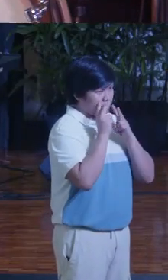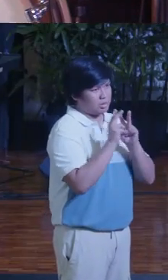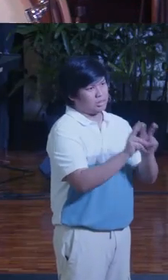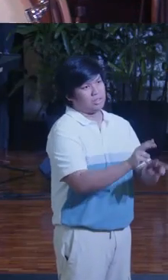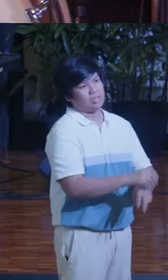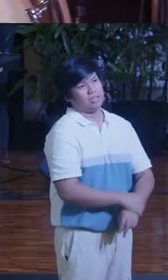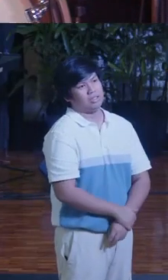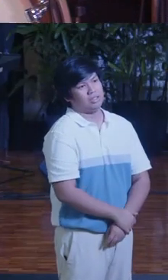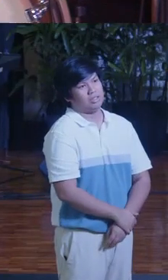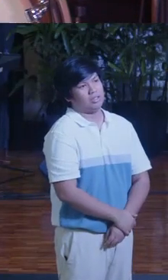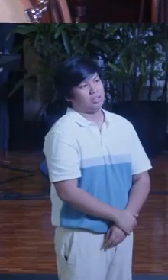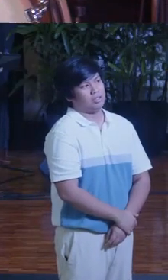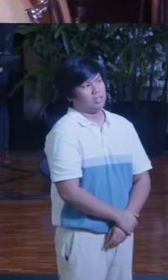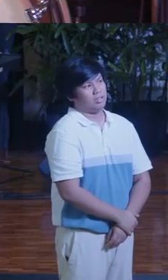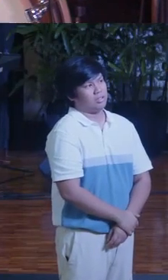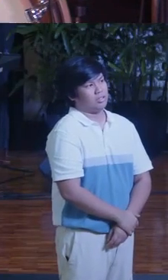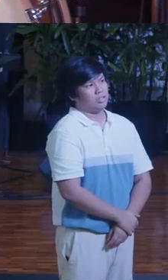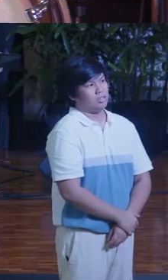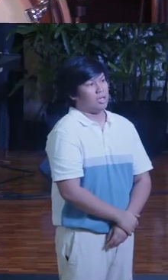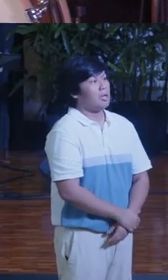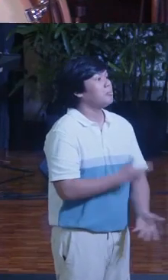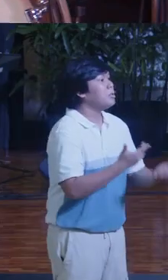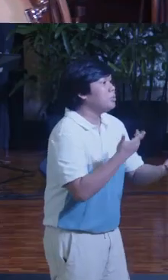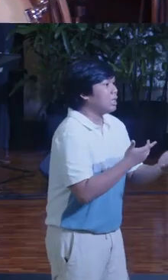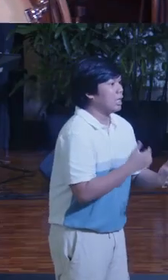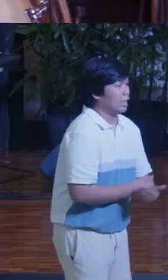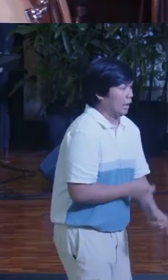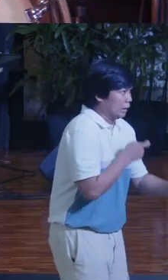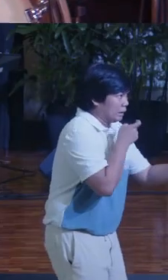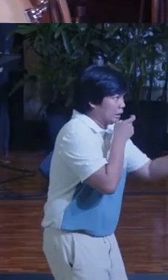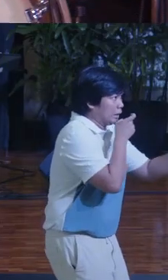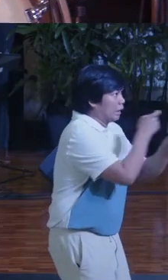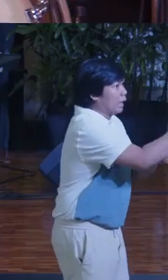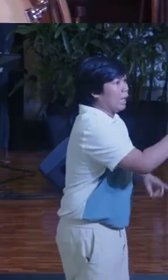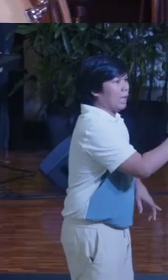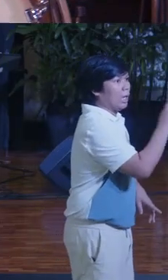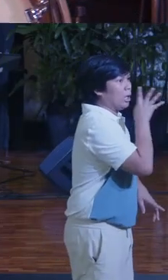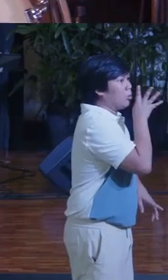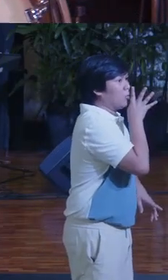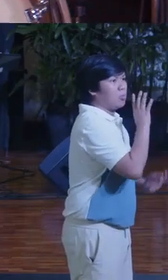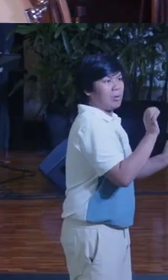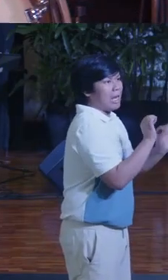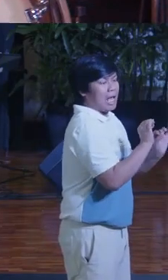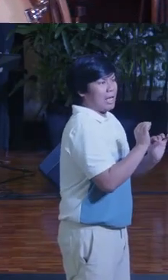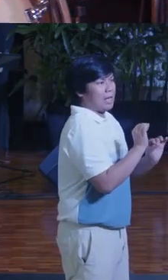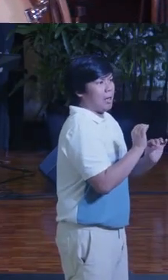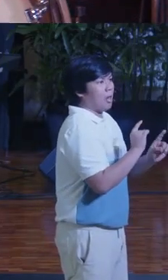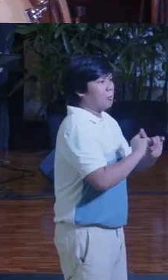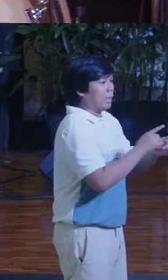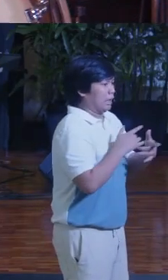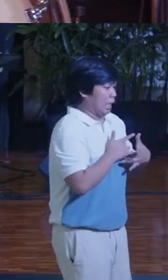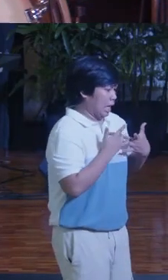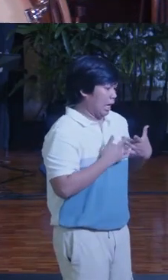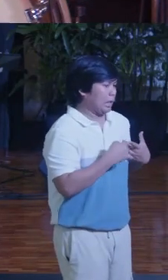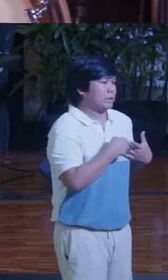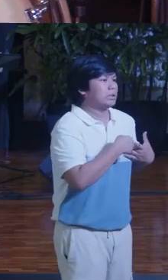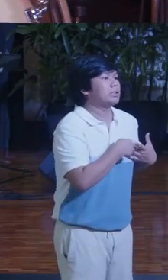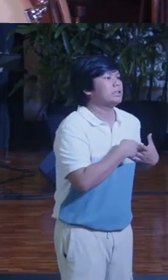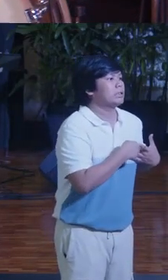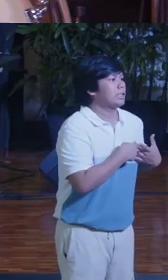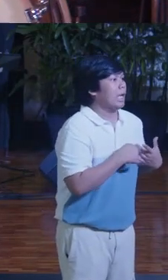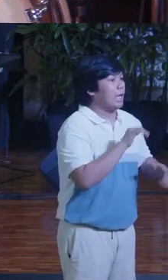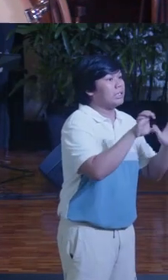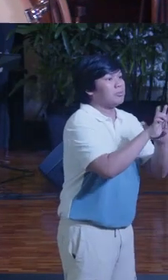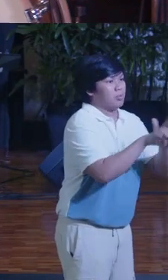meron kayong minura, hindi nyo nilabas sa bibig. Pero nasa puso nyo, kinat kayo ng isang jeep,